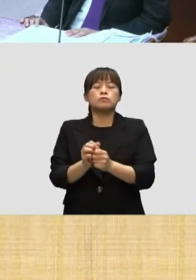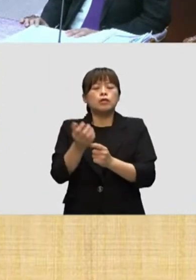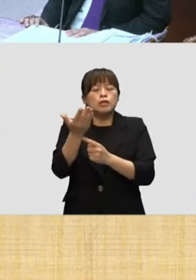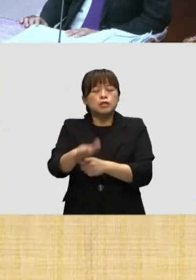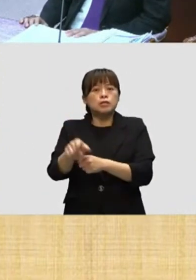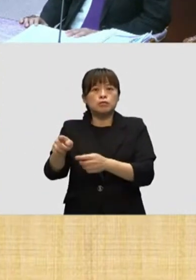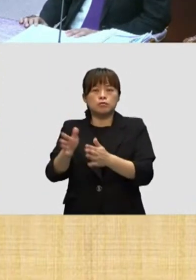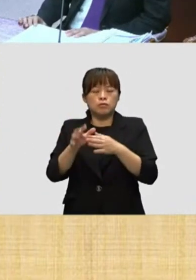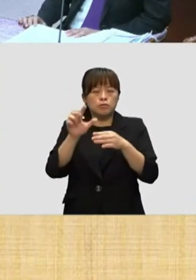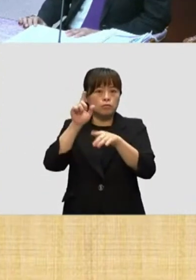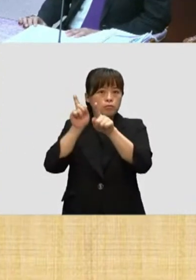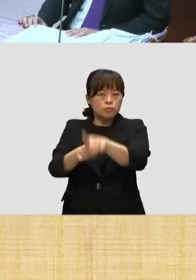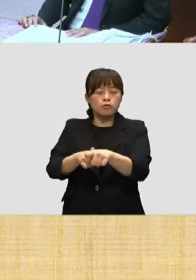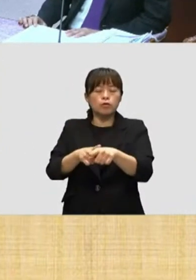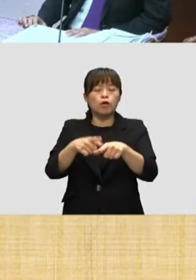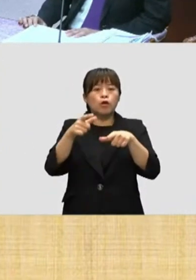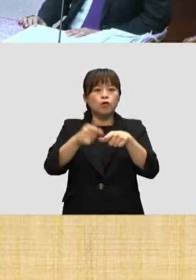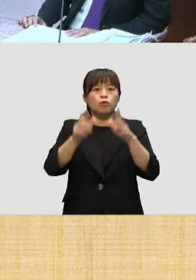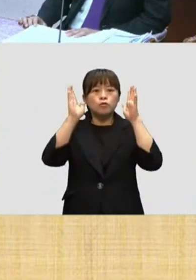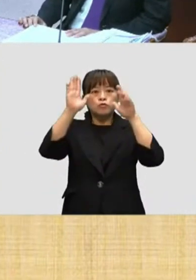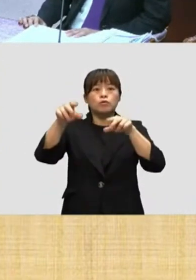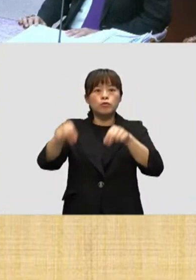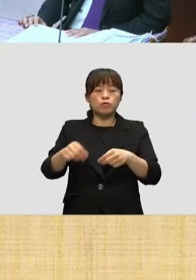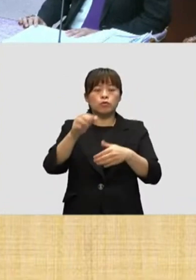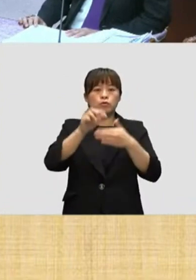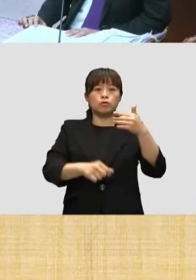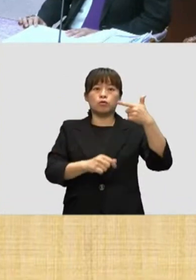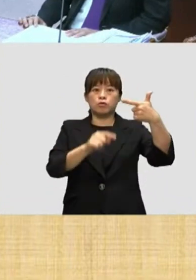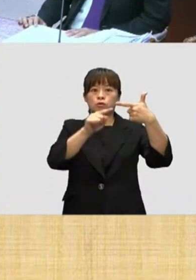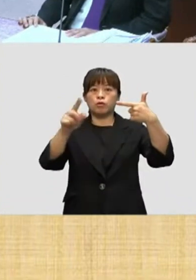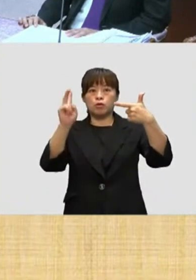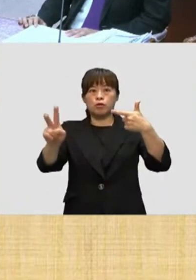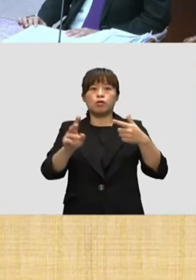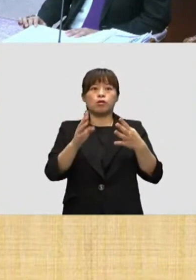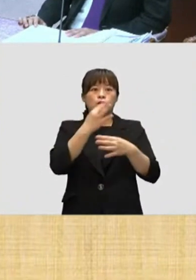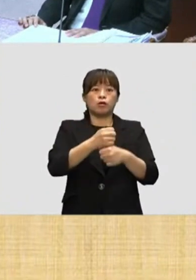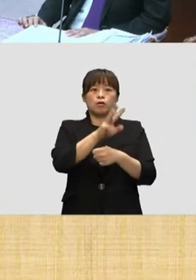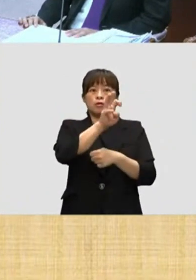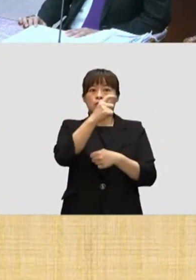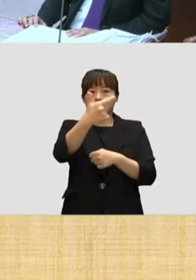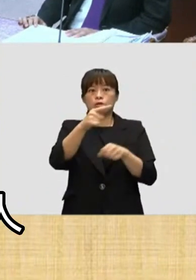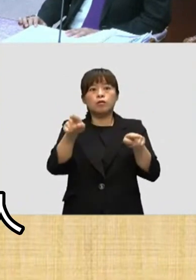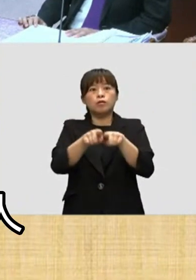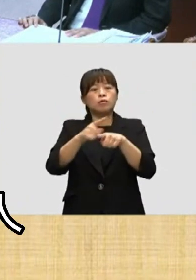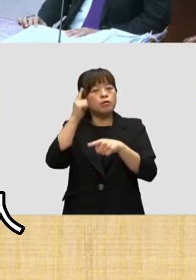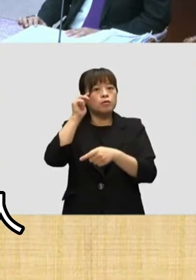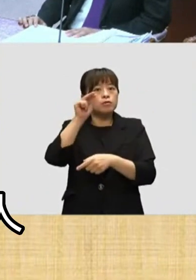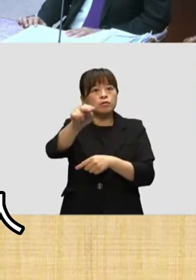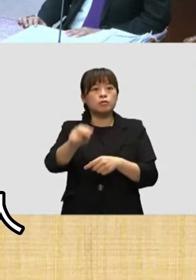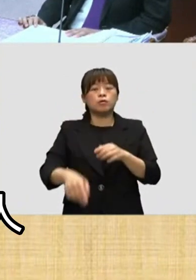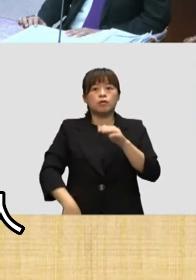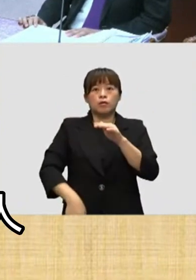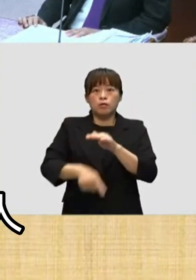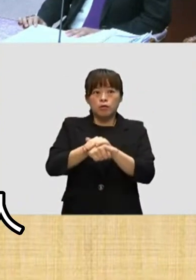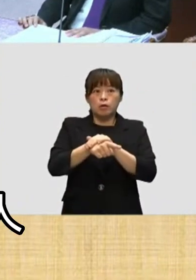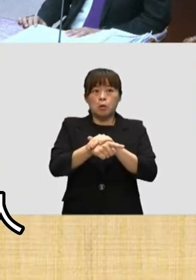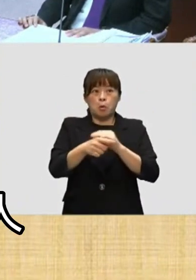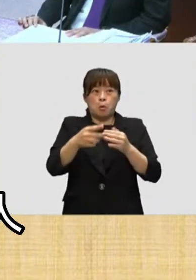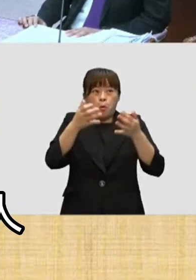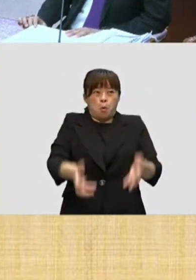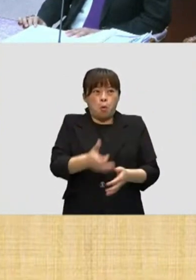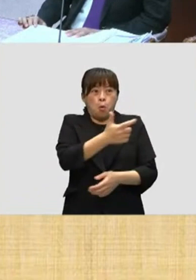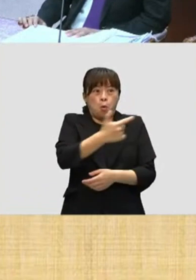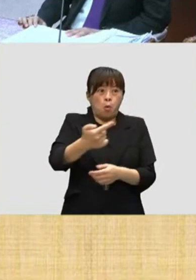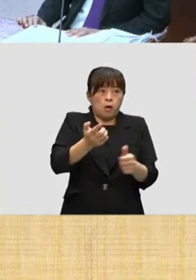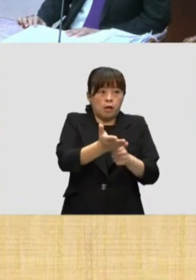需要遵循公正公约第6条第二项及36号一般意见，非犯情节最严重的故意